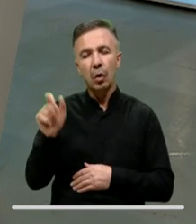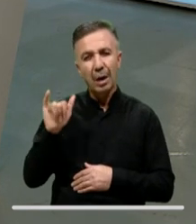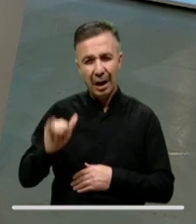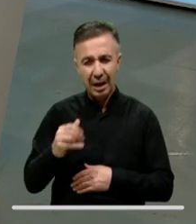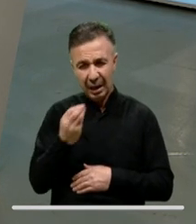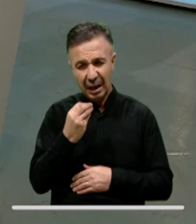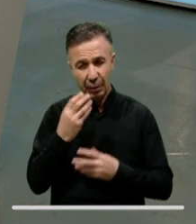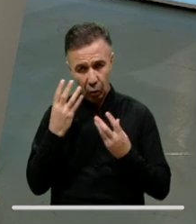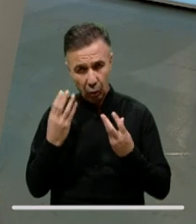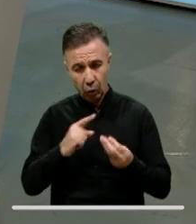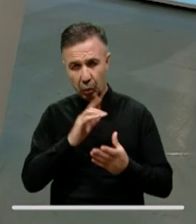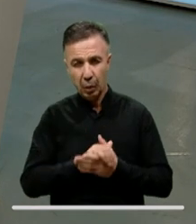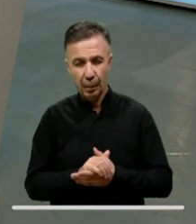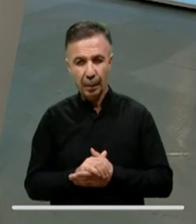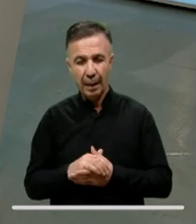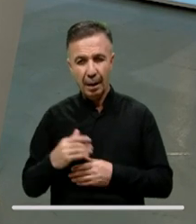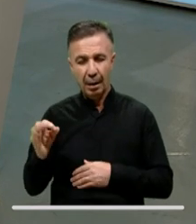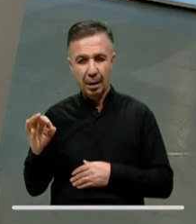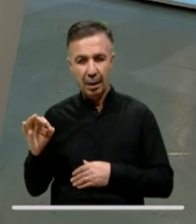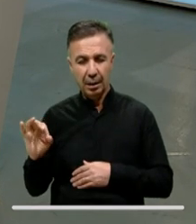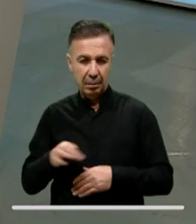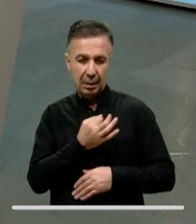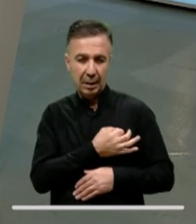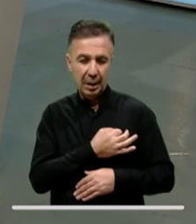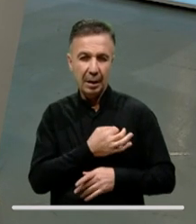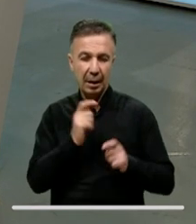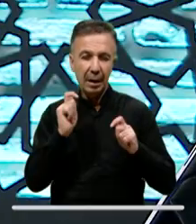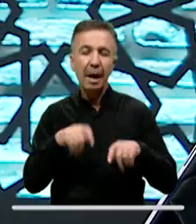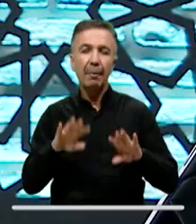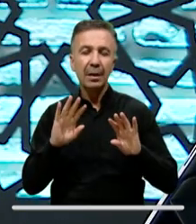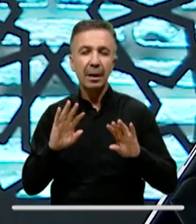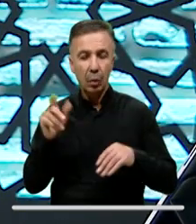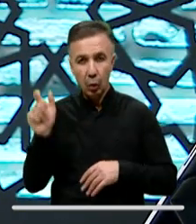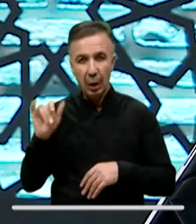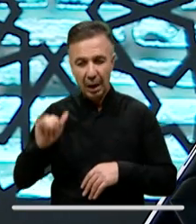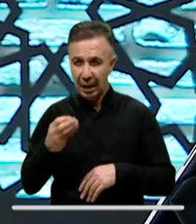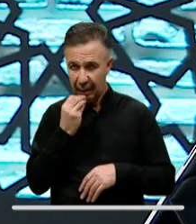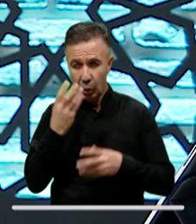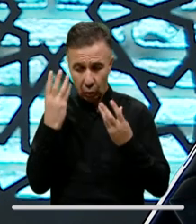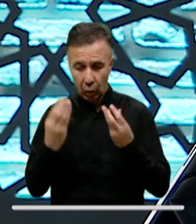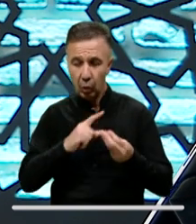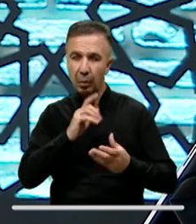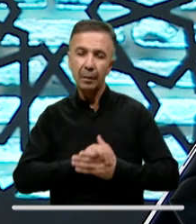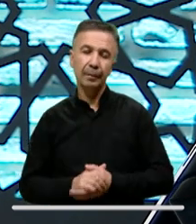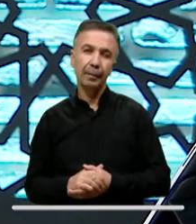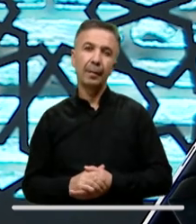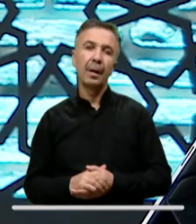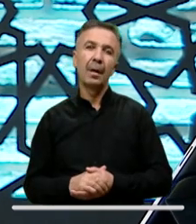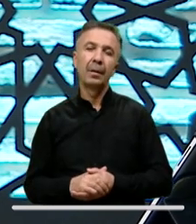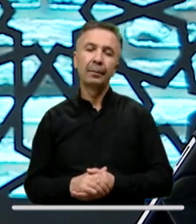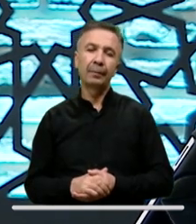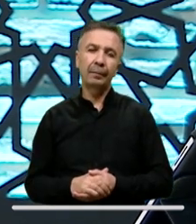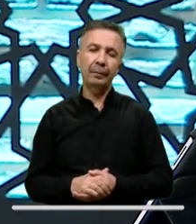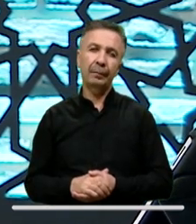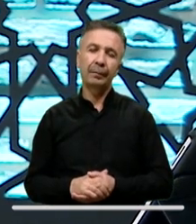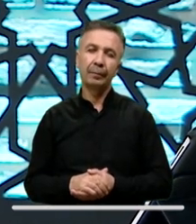giriyor ödeyemeseler? Soralım ya bunu ben... da inşallah Ayşe Hanım. Bakalım hocam ne diyecek? Bu konuda geri ödemek gibi bir sorumluluğumuz var mı? Doğrusu